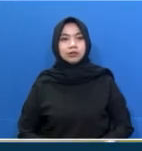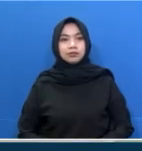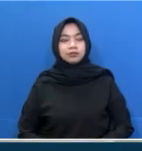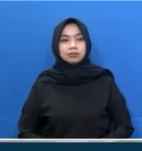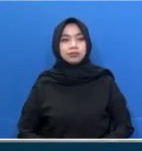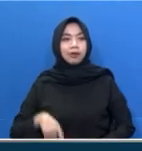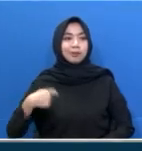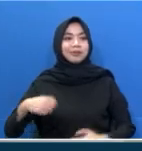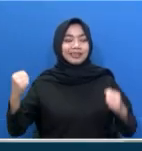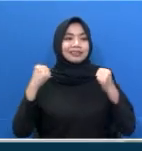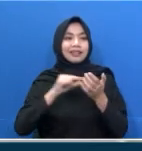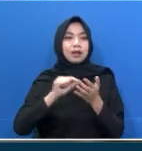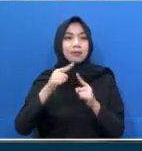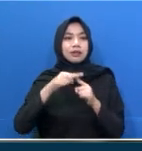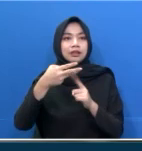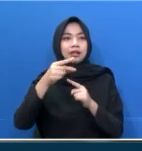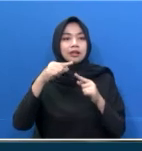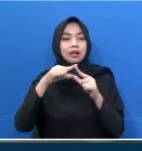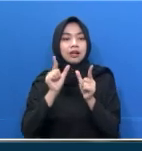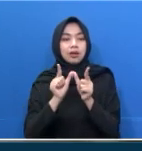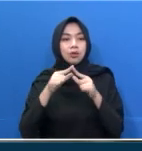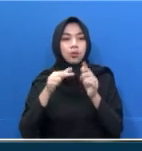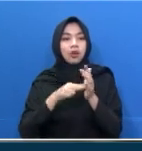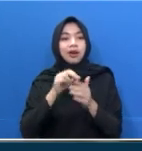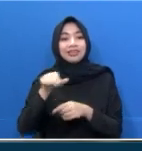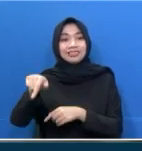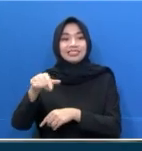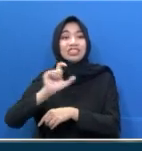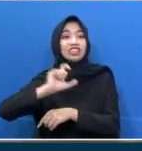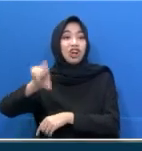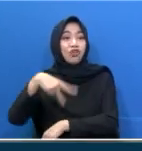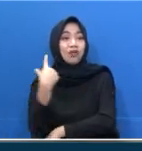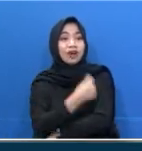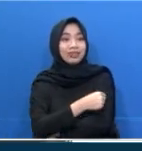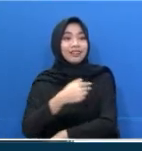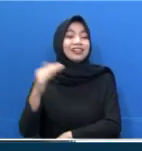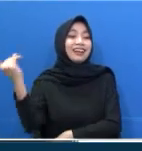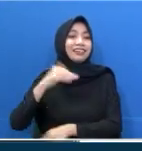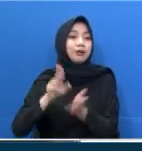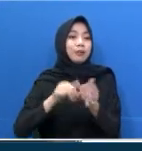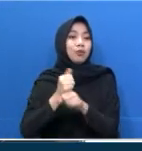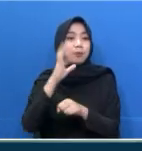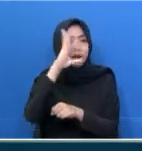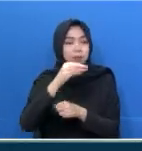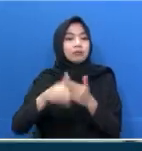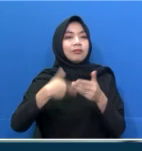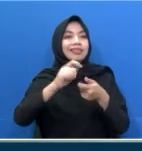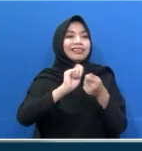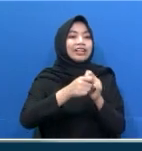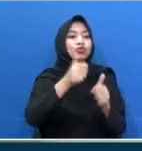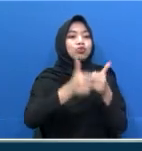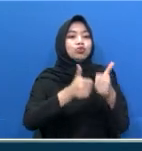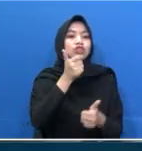Hai Menteri Kesehatan terawan Agus Putranto memastikan kandidat vaksin synovate yang sudah tiba Minggu malam akan melewati semua